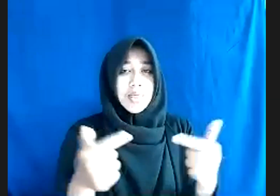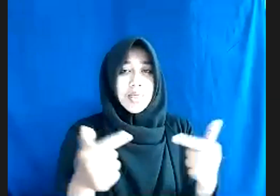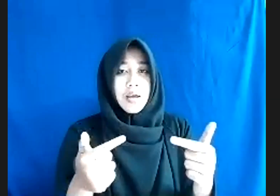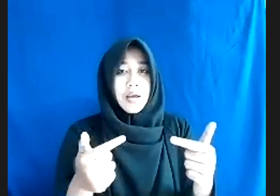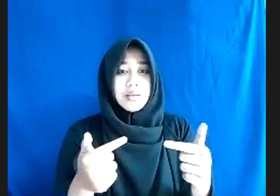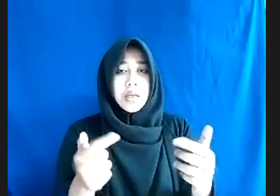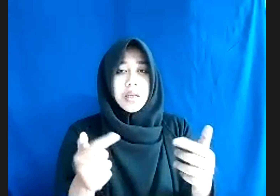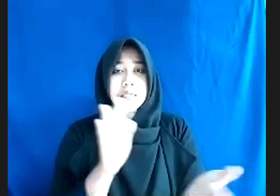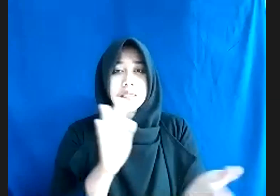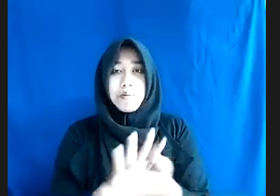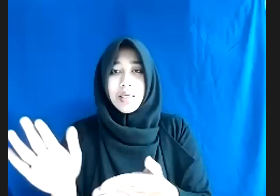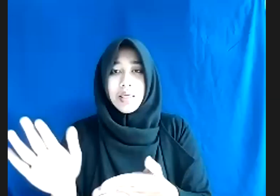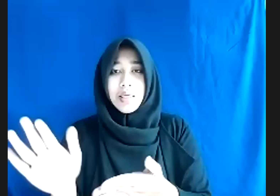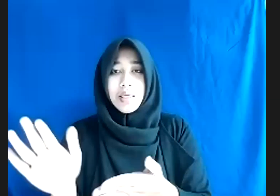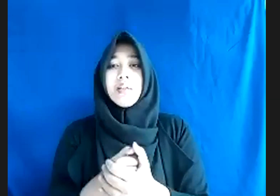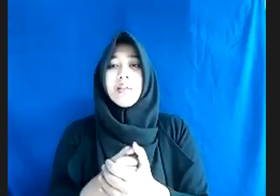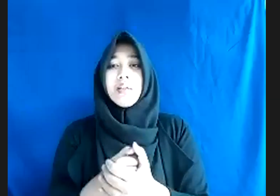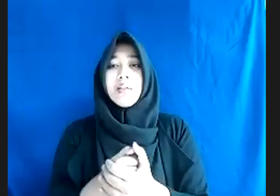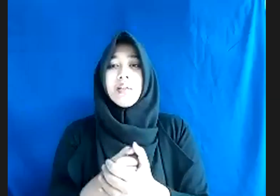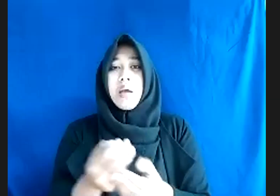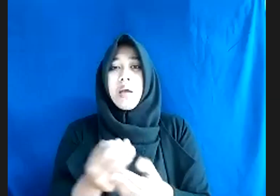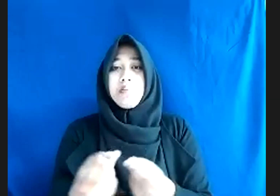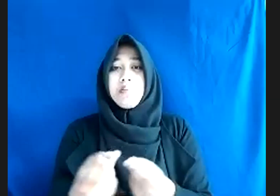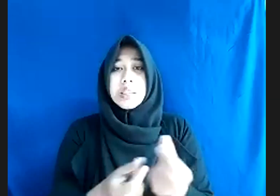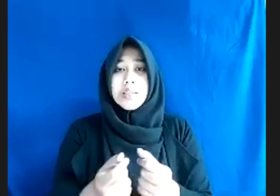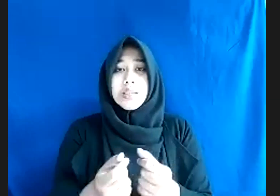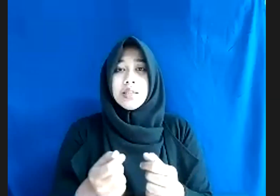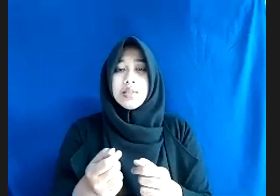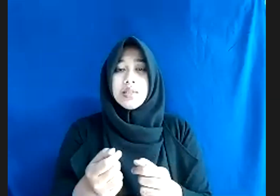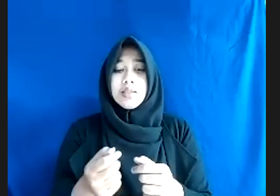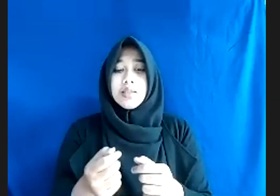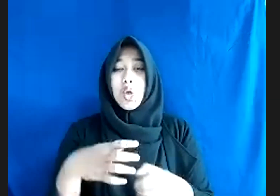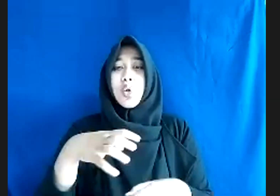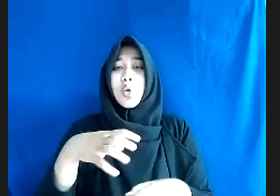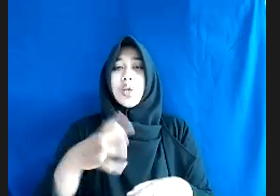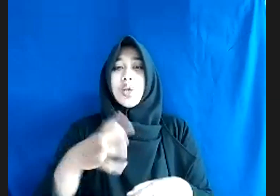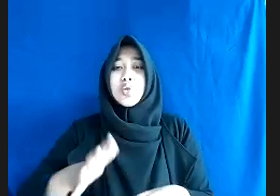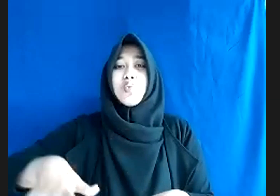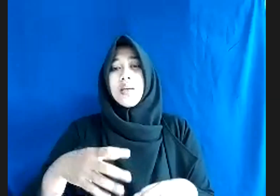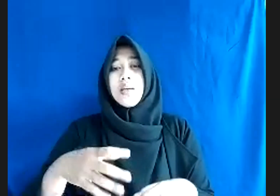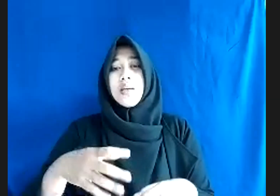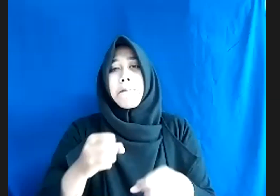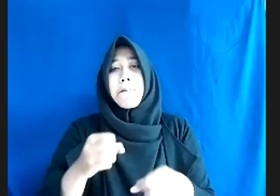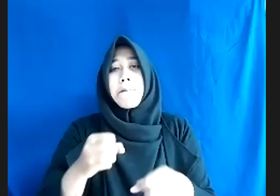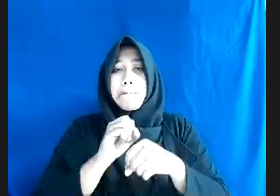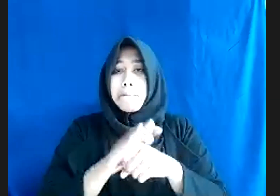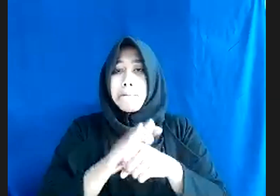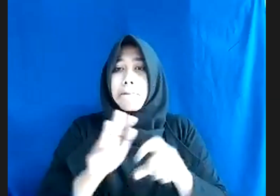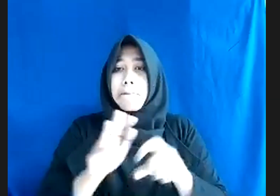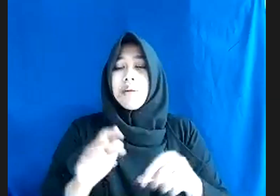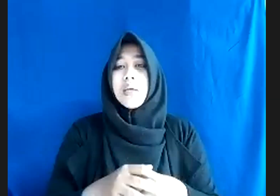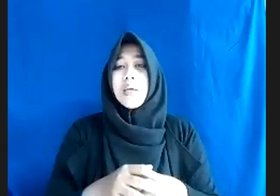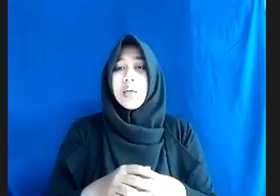ya. Khususnya bisnis online. Jadi bagi teman-teman yang masih ada di sini dan tertarik dengan tema itu,